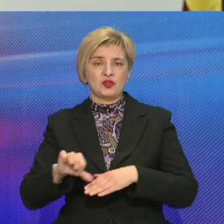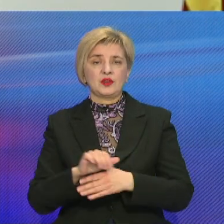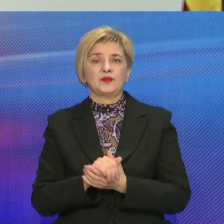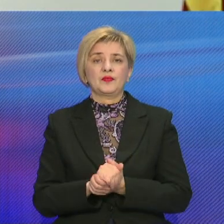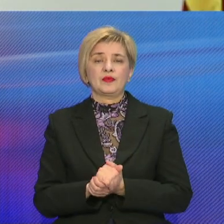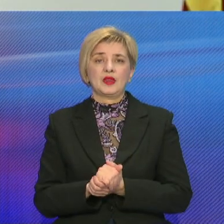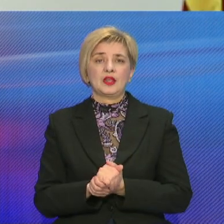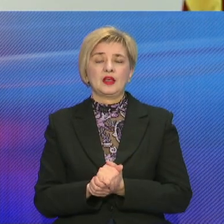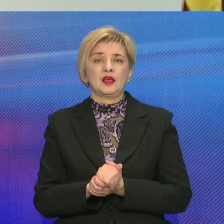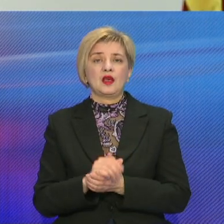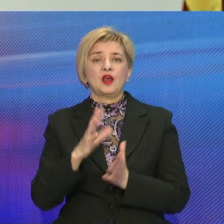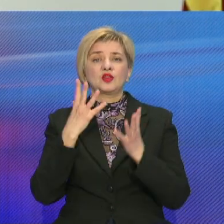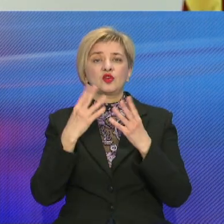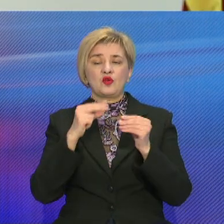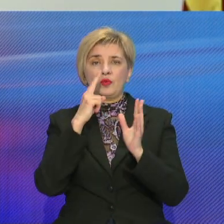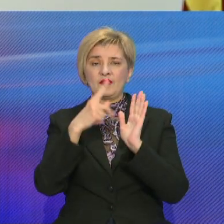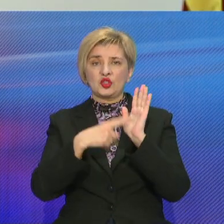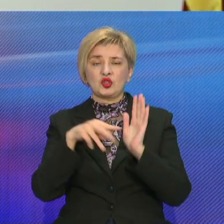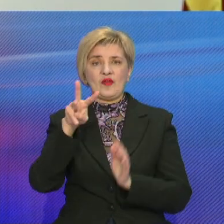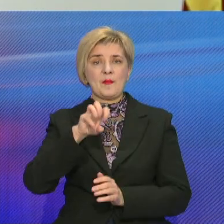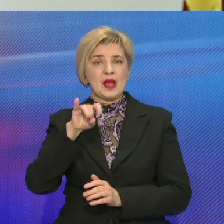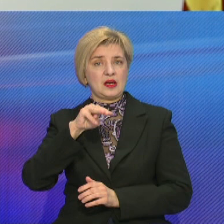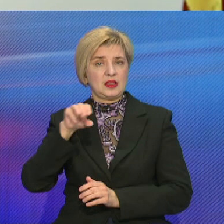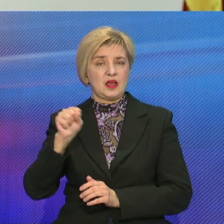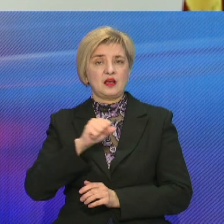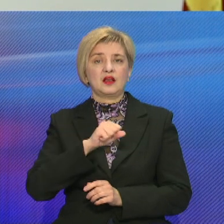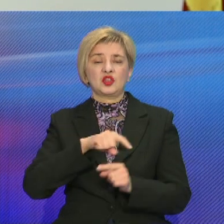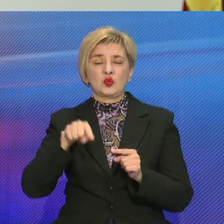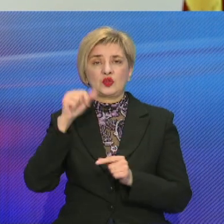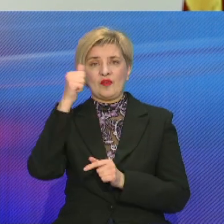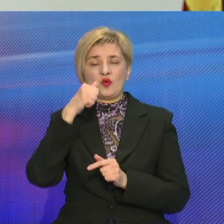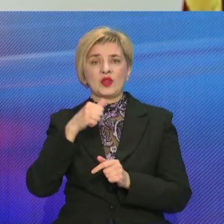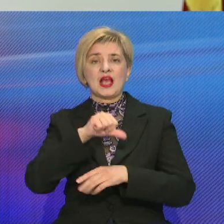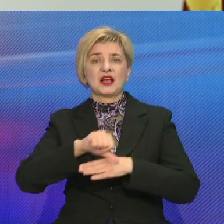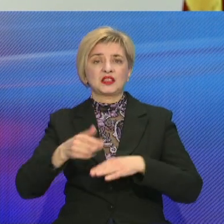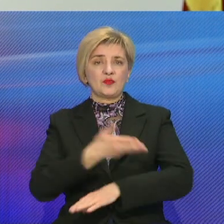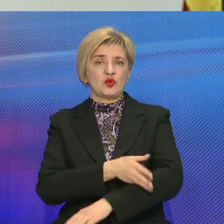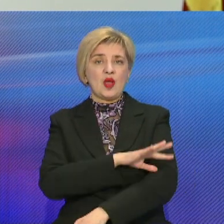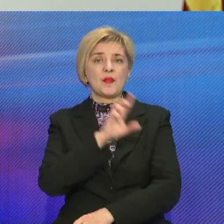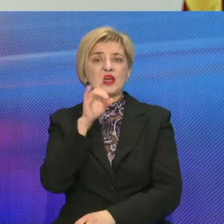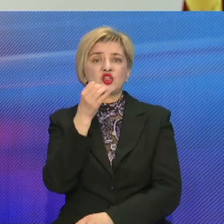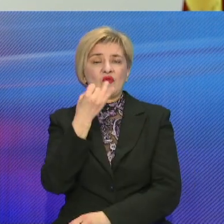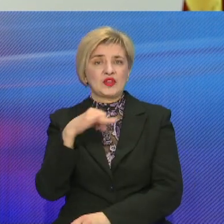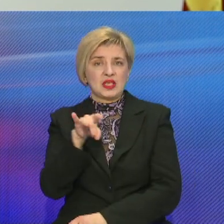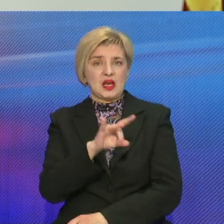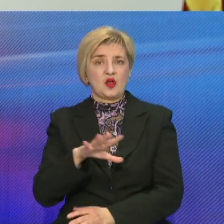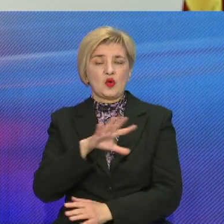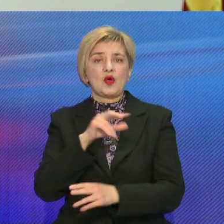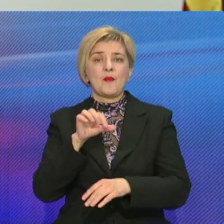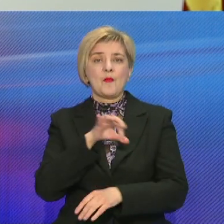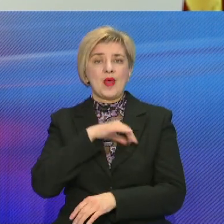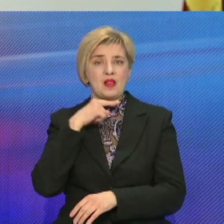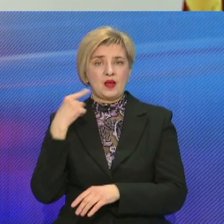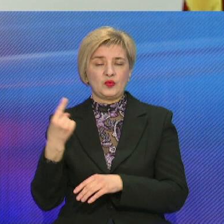Днем 26 марта текущего года на границе с Польшей в Берестовицком районе белорусские правоохранители обнаружили